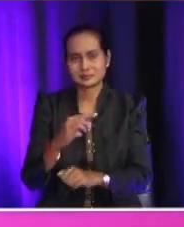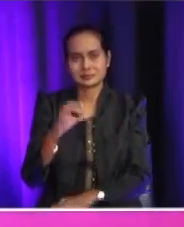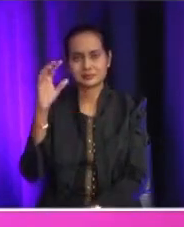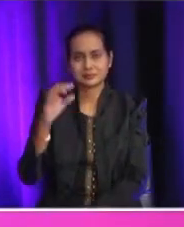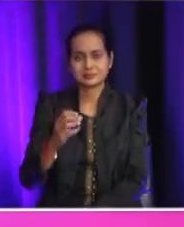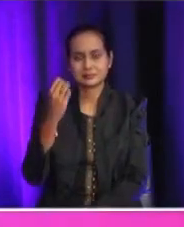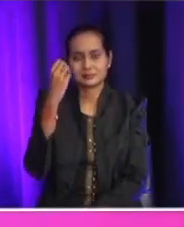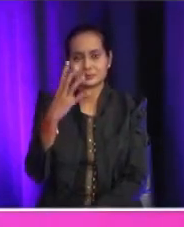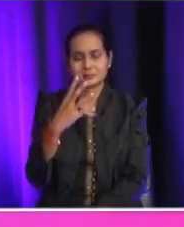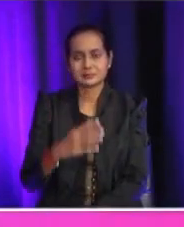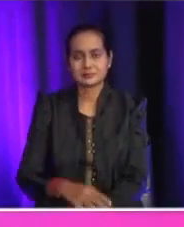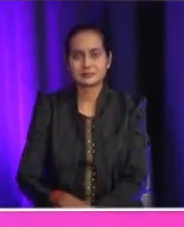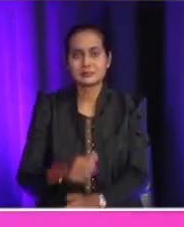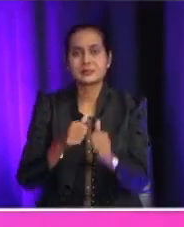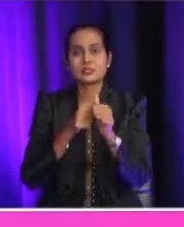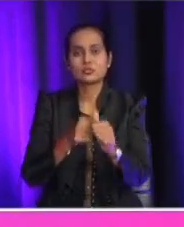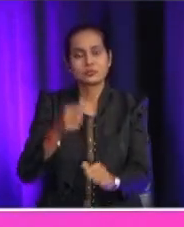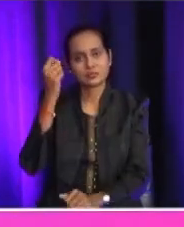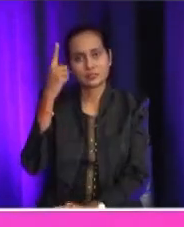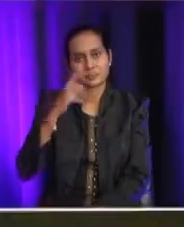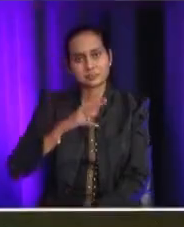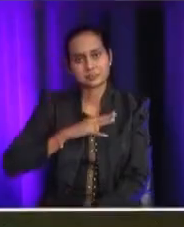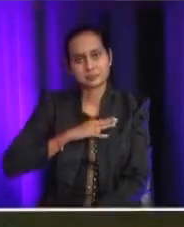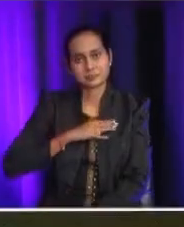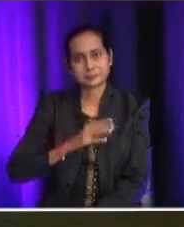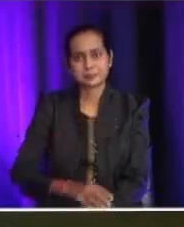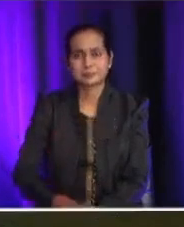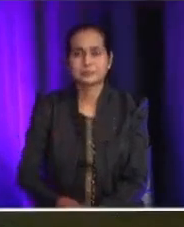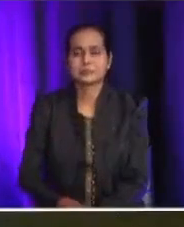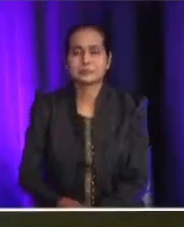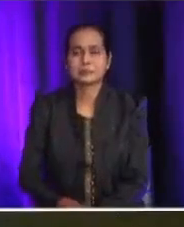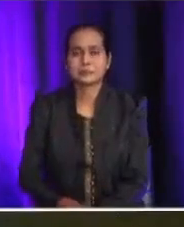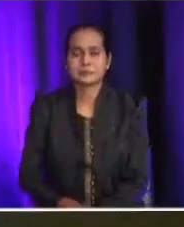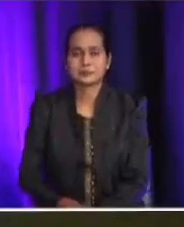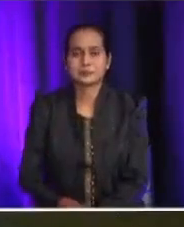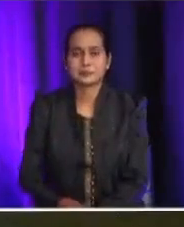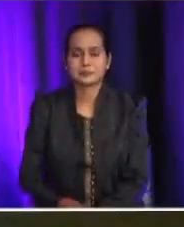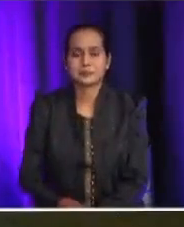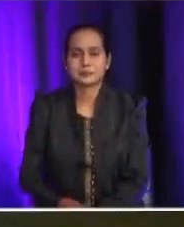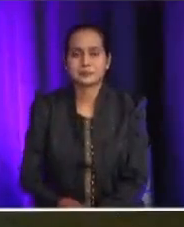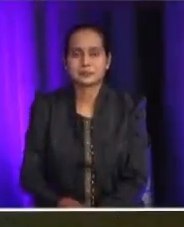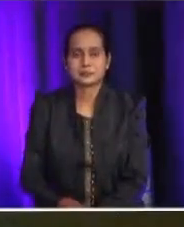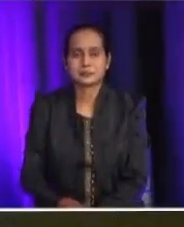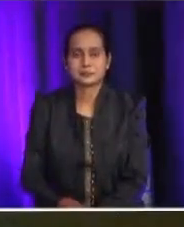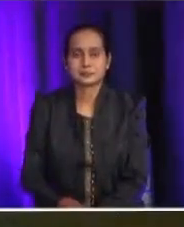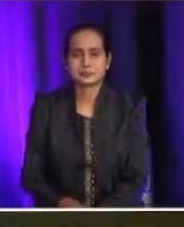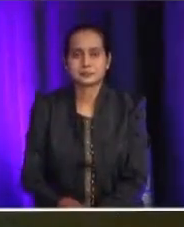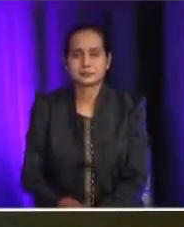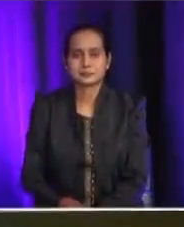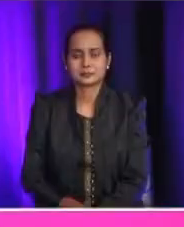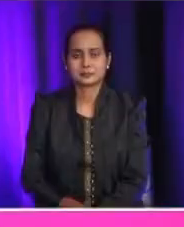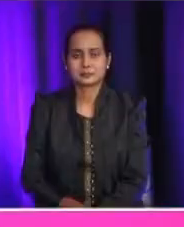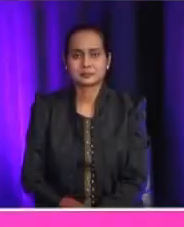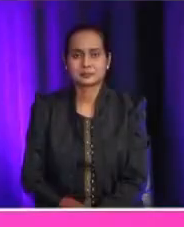angkat merujuk kefahaman masing-masing. Okey. Adania. Baiklah